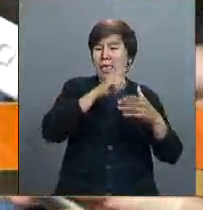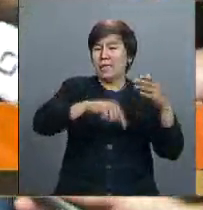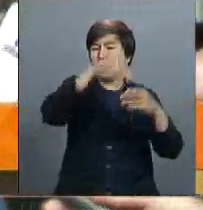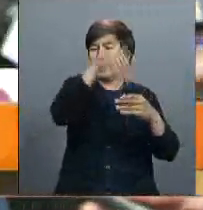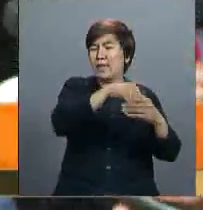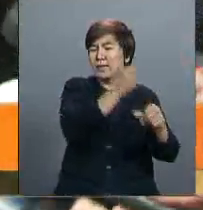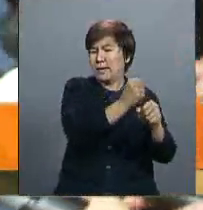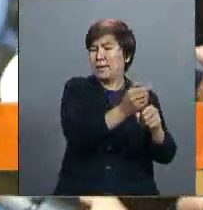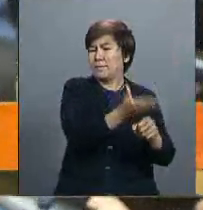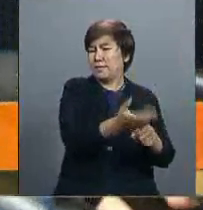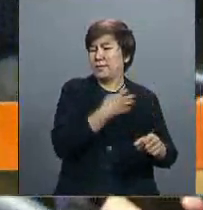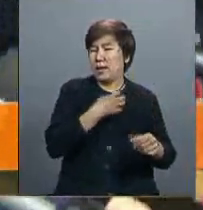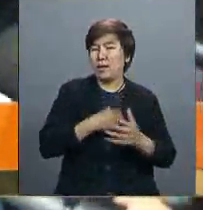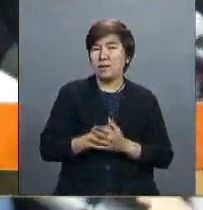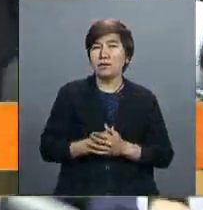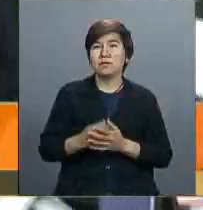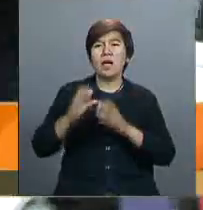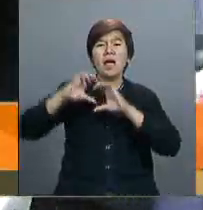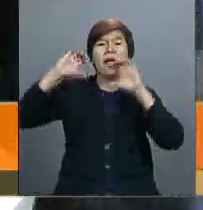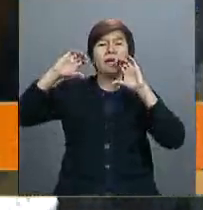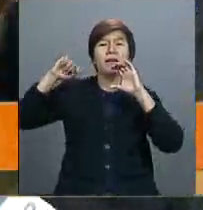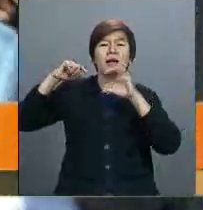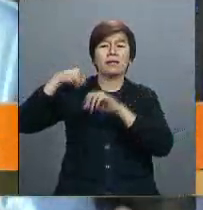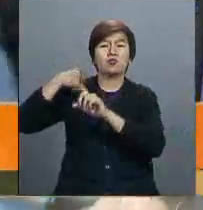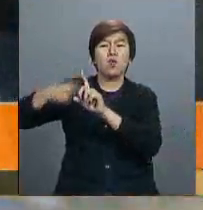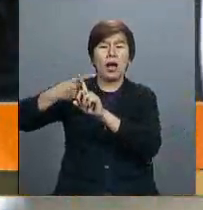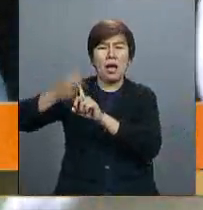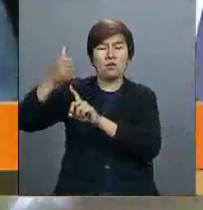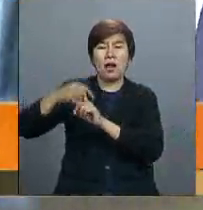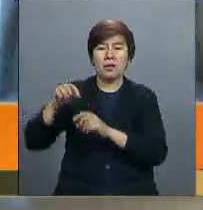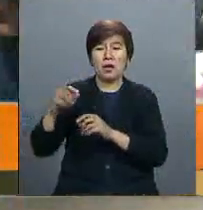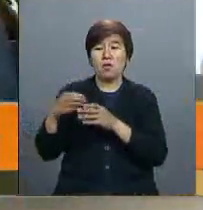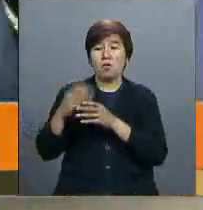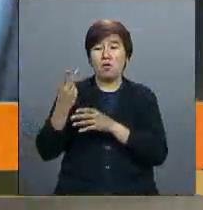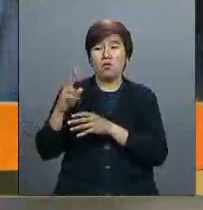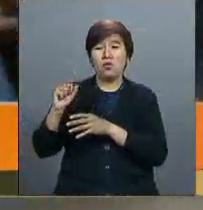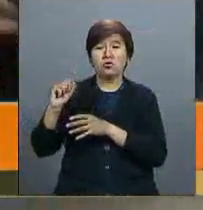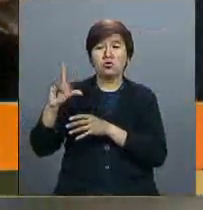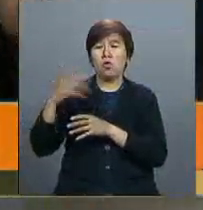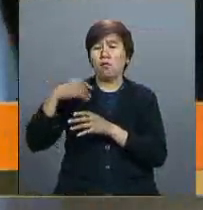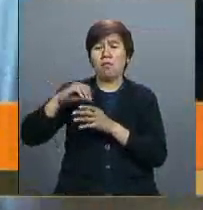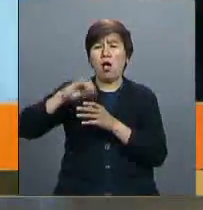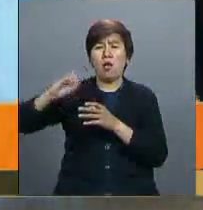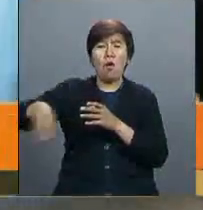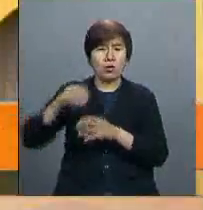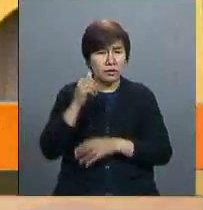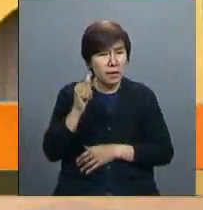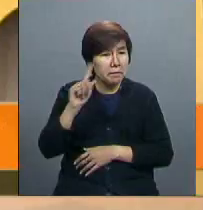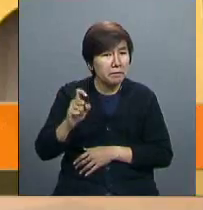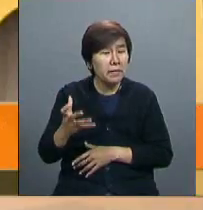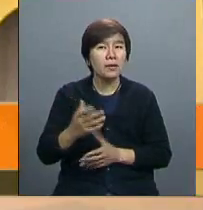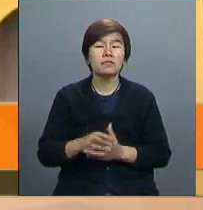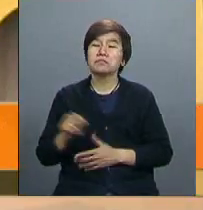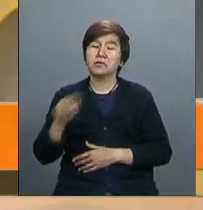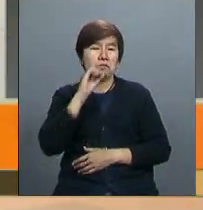ไว้แค่รัฐบาลรักษาการได้เพราะขัดต่อรัฐธรรมนูญในบทเฉพาะการมาตรา265ค่ะซึ่งกำหนดให้ค